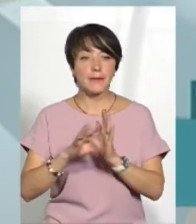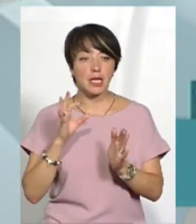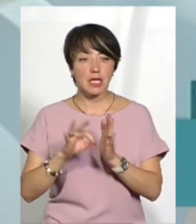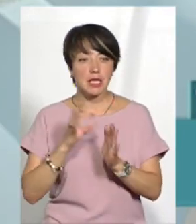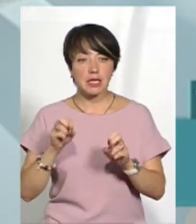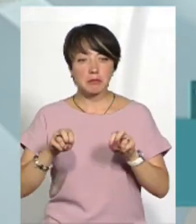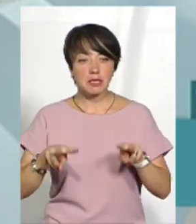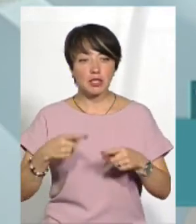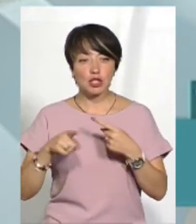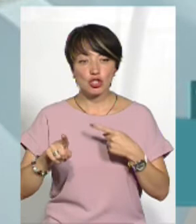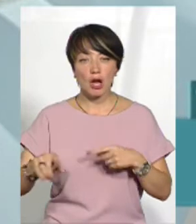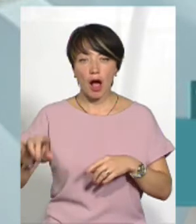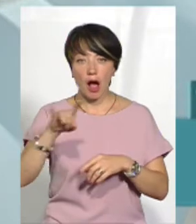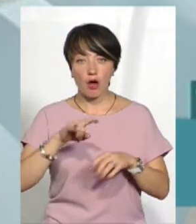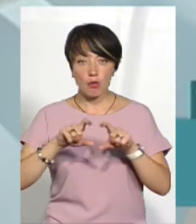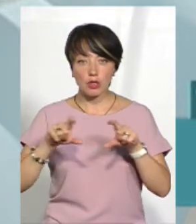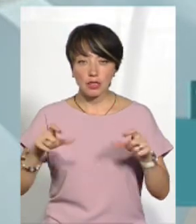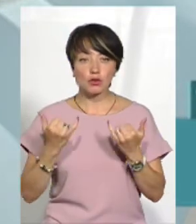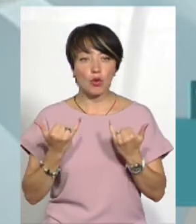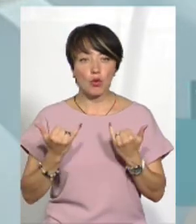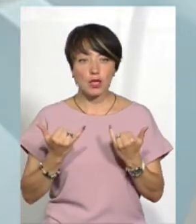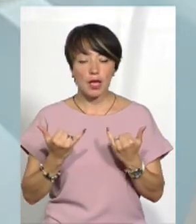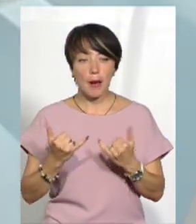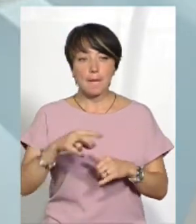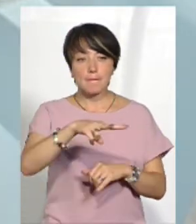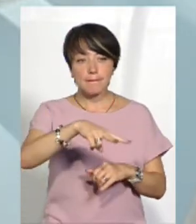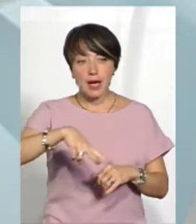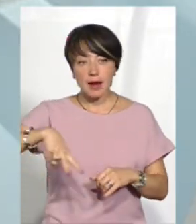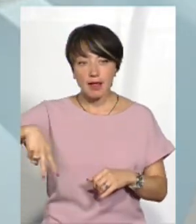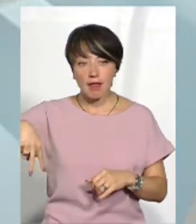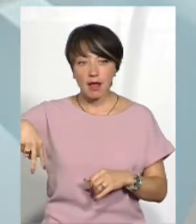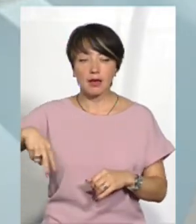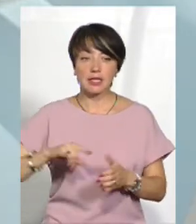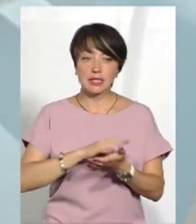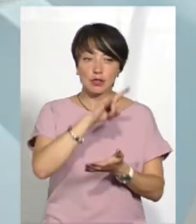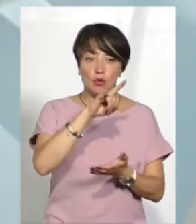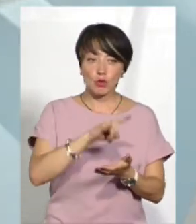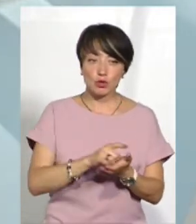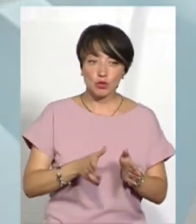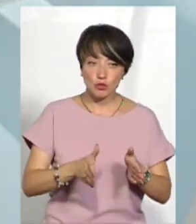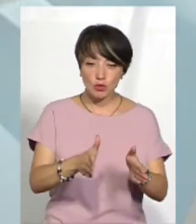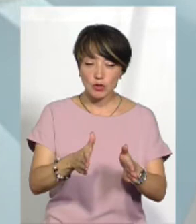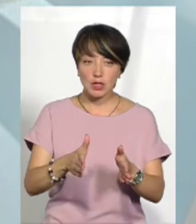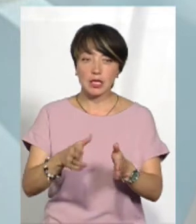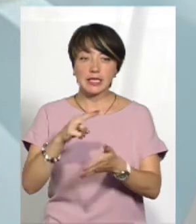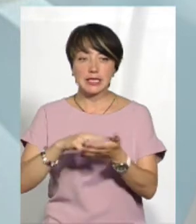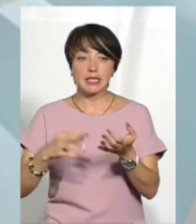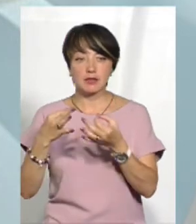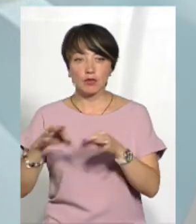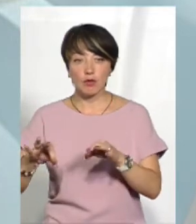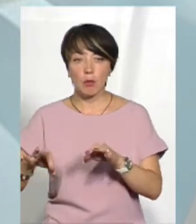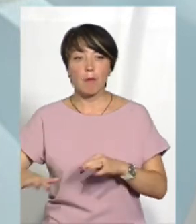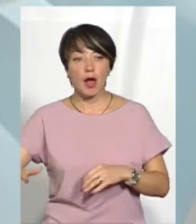підказали фахівці з інших аеропортів приїжджали, ми сьогодні паралельно з літно-посадковій смузі робимо сертифікацію